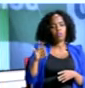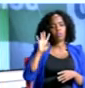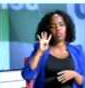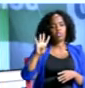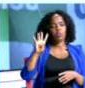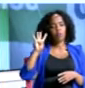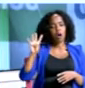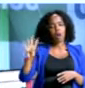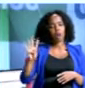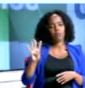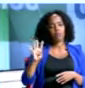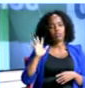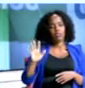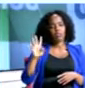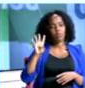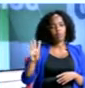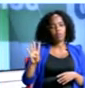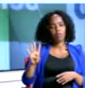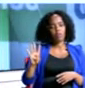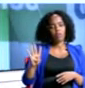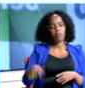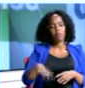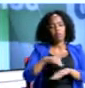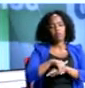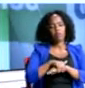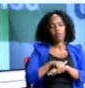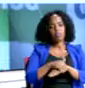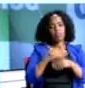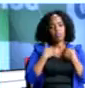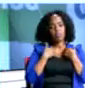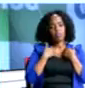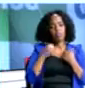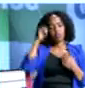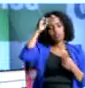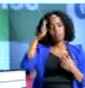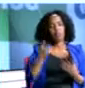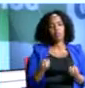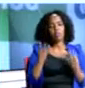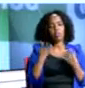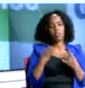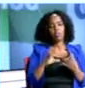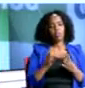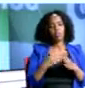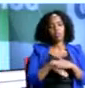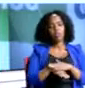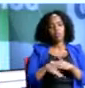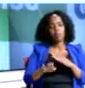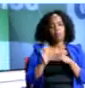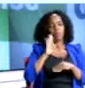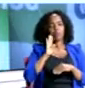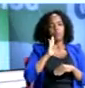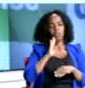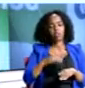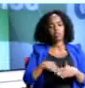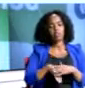yero cholera outbreak in biya ingilizi tike namote baqi eddefite boda bishan kessa kawon sabareme bishan senochu